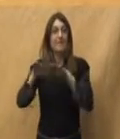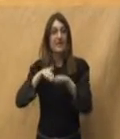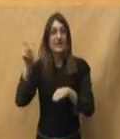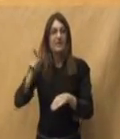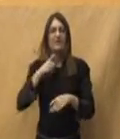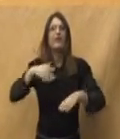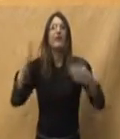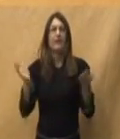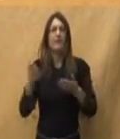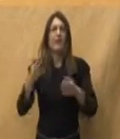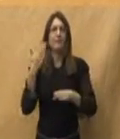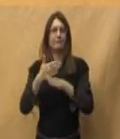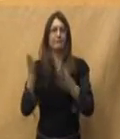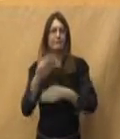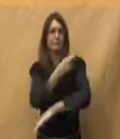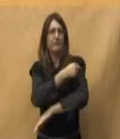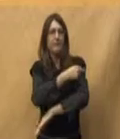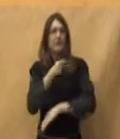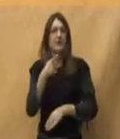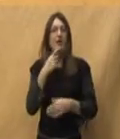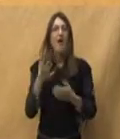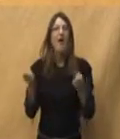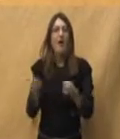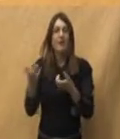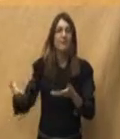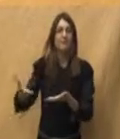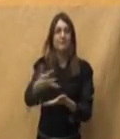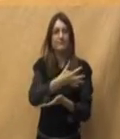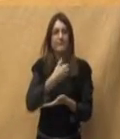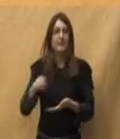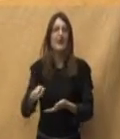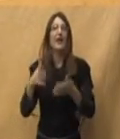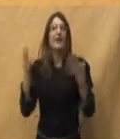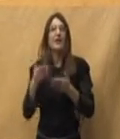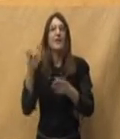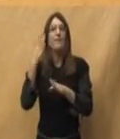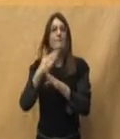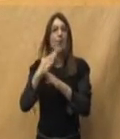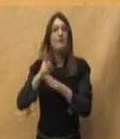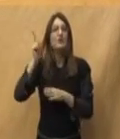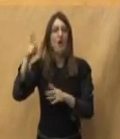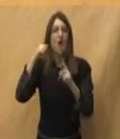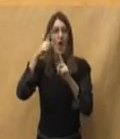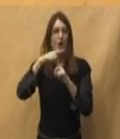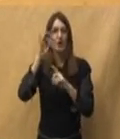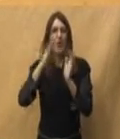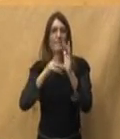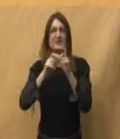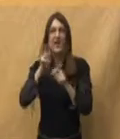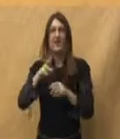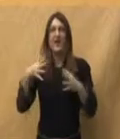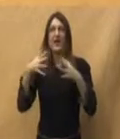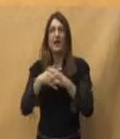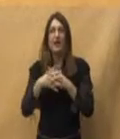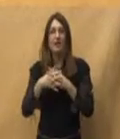zavod za hitnu medicinu inicirali su akciju prikupljanja opreme za hitnu medicinsku pomoć za Tomislavgrad, na koju